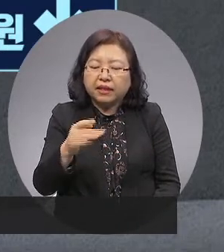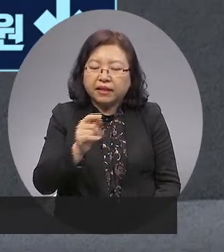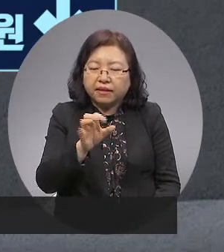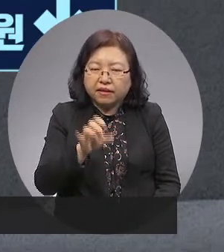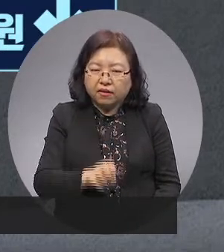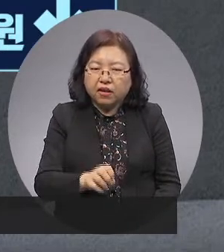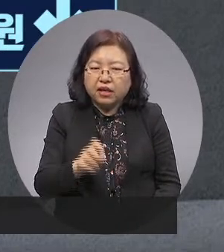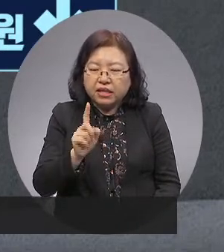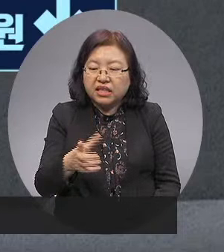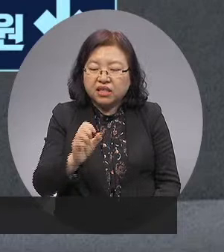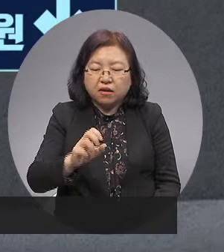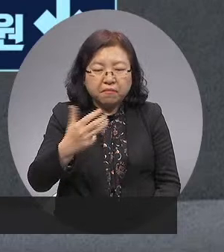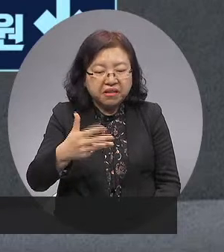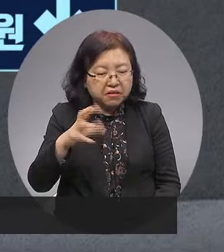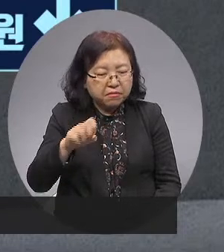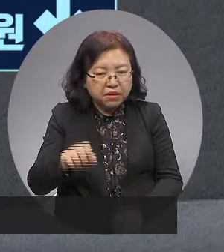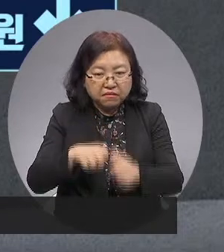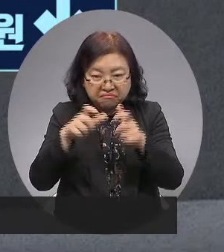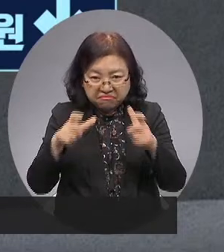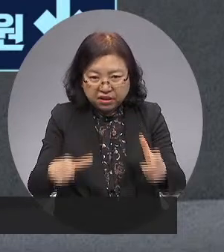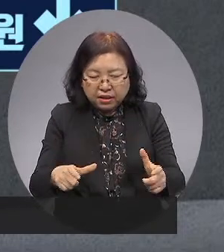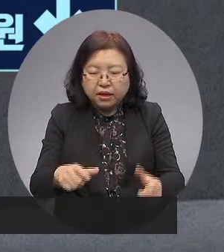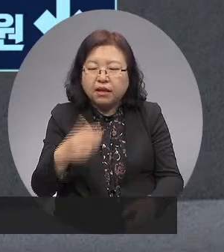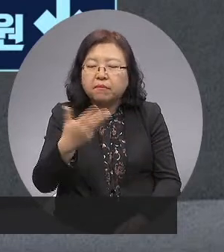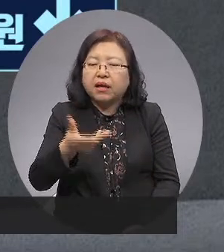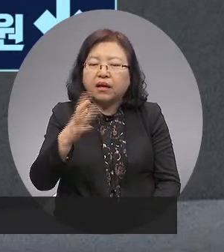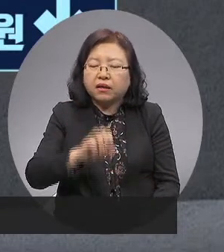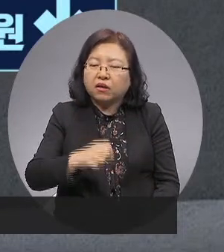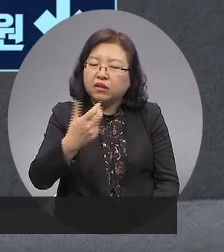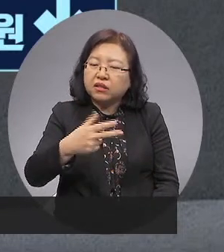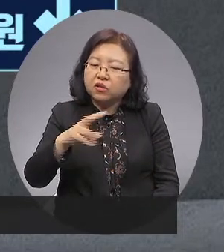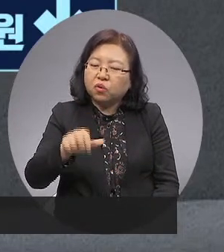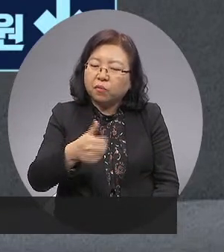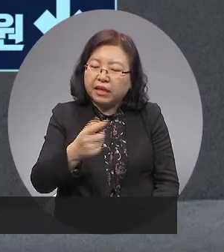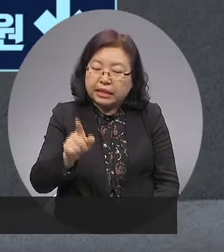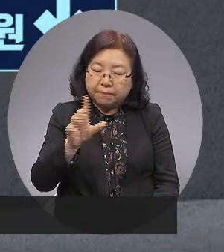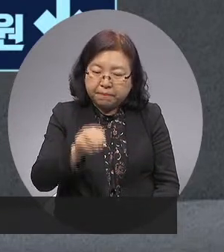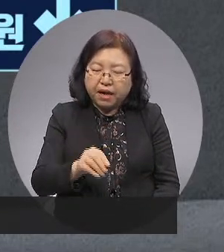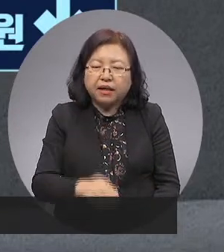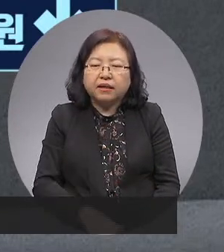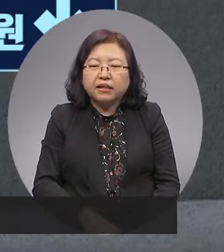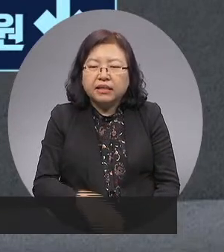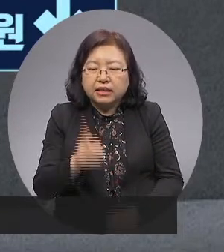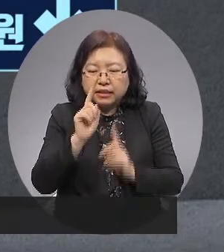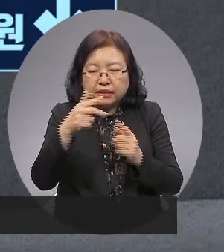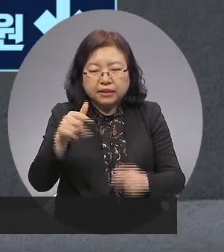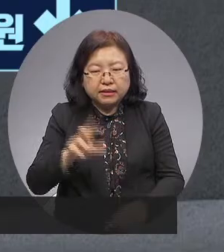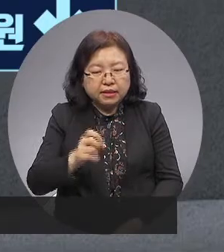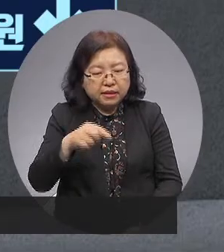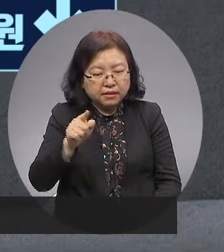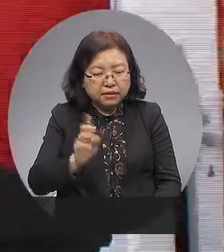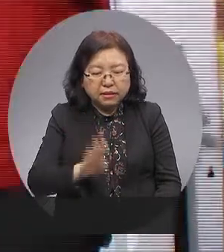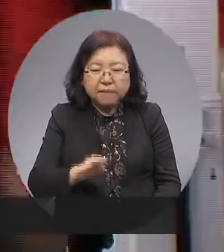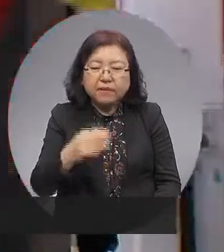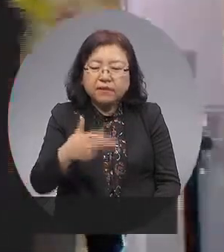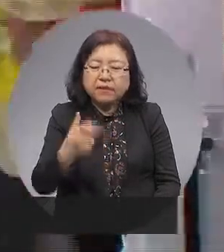1억 8,231만 원 증가한 8억 7,501만 원, 이장섭 의원은